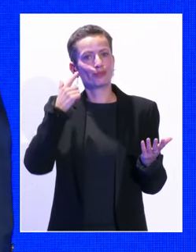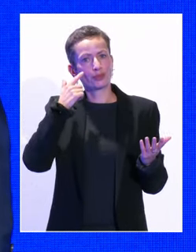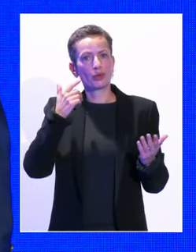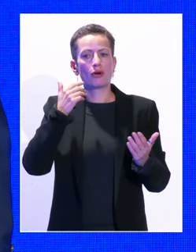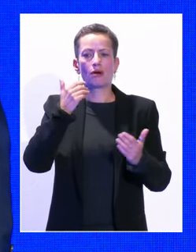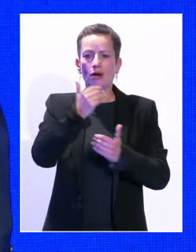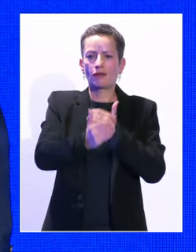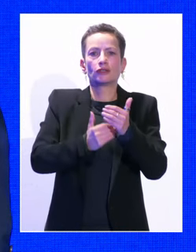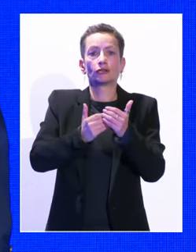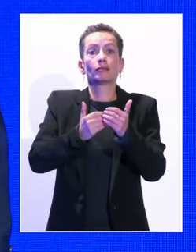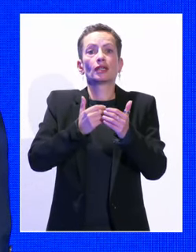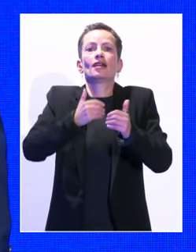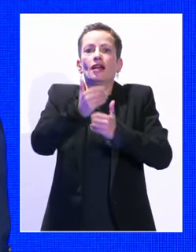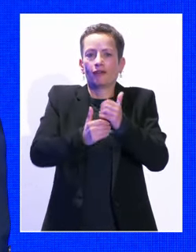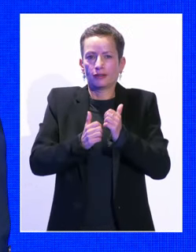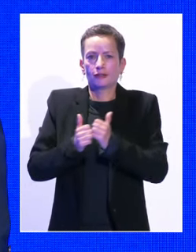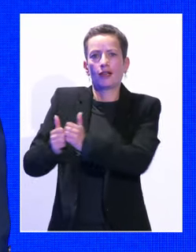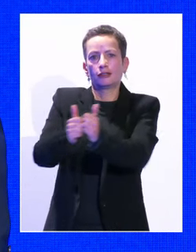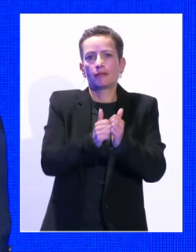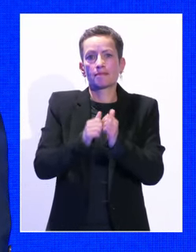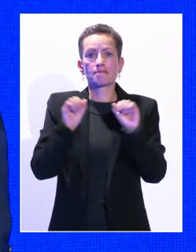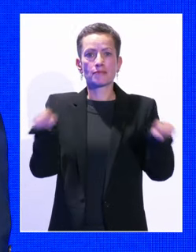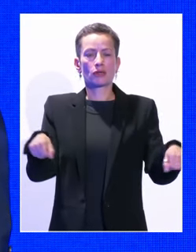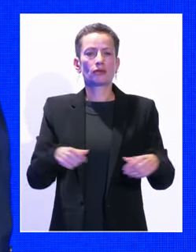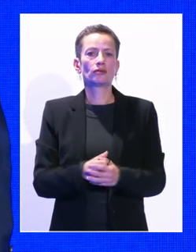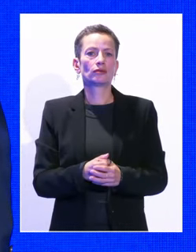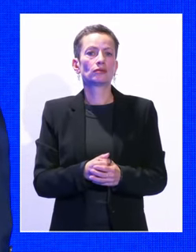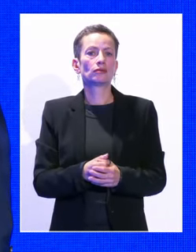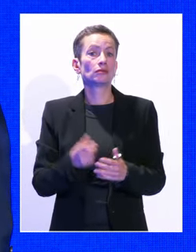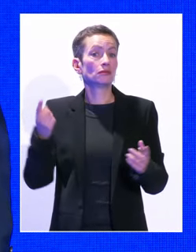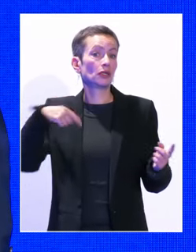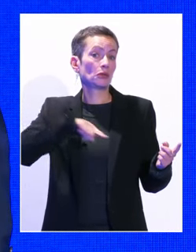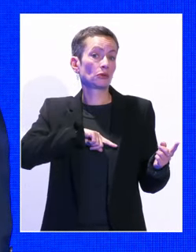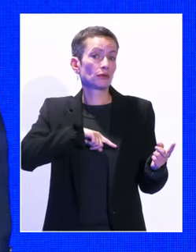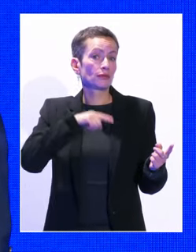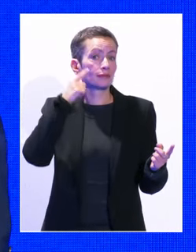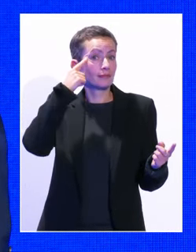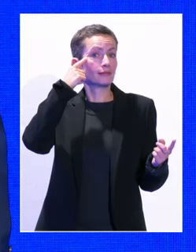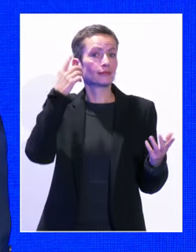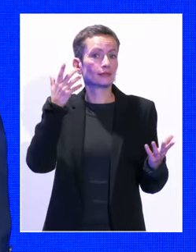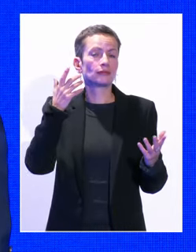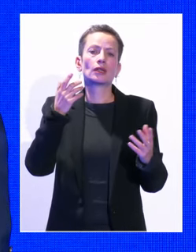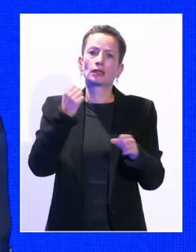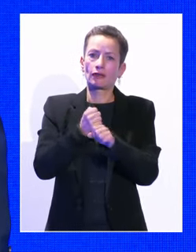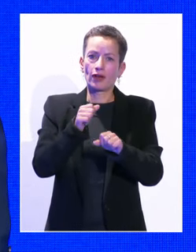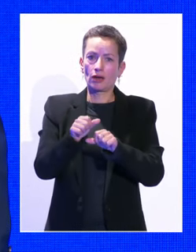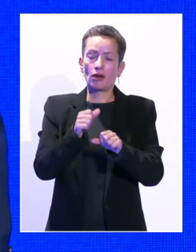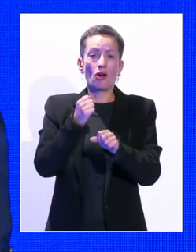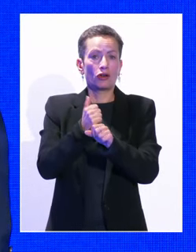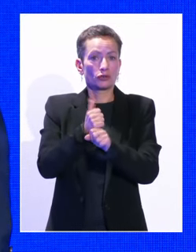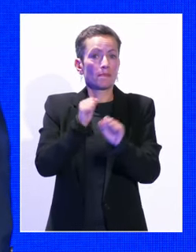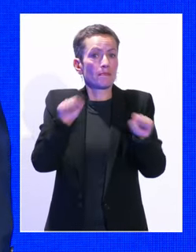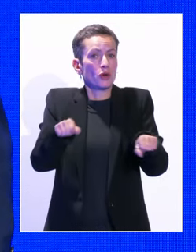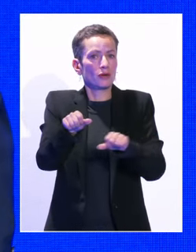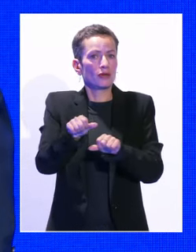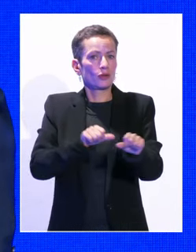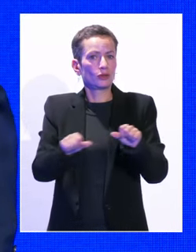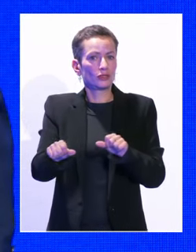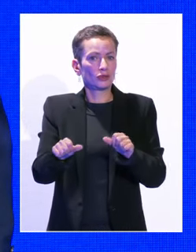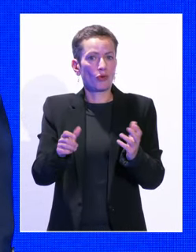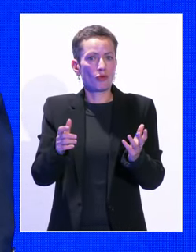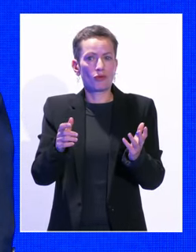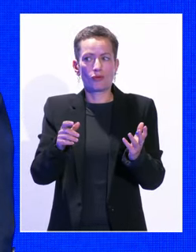avancer et avancer ensemble. Et nous pensons non seulement que nous pouvons travailler ensemble, mais que c'est